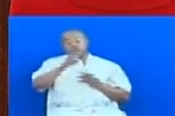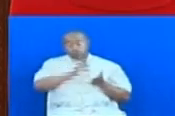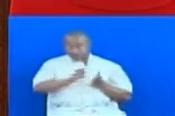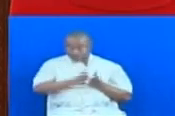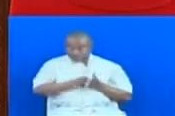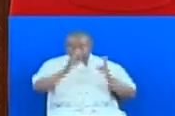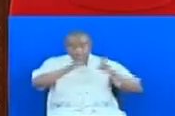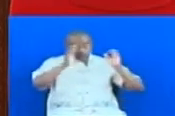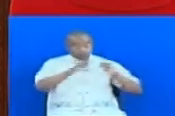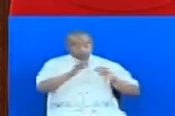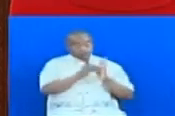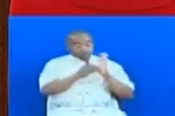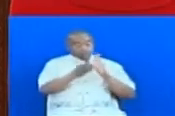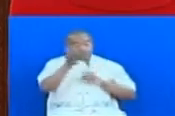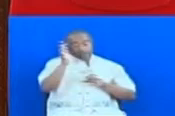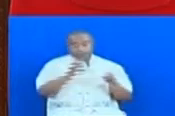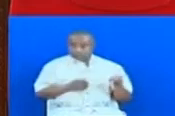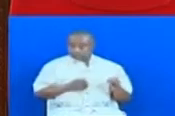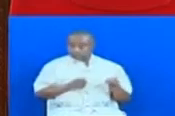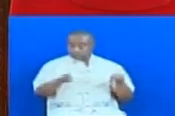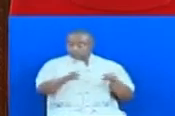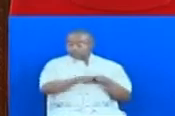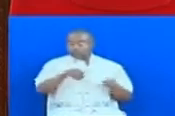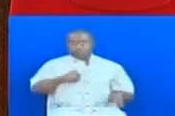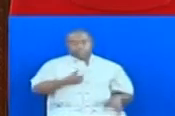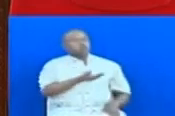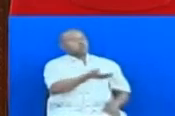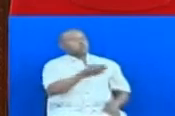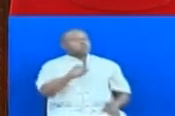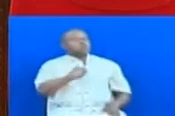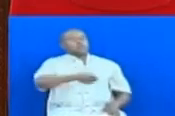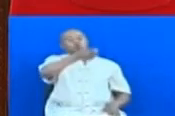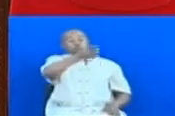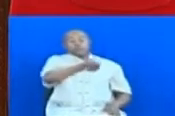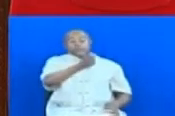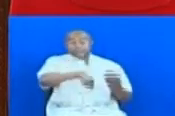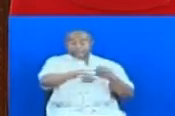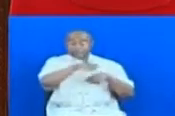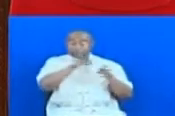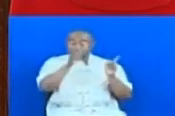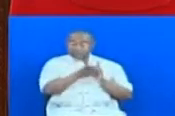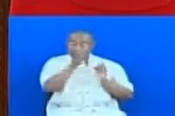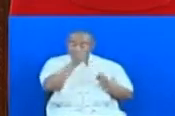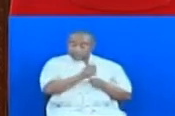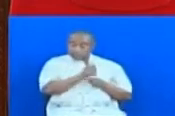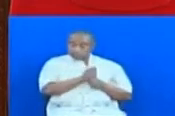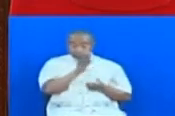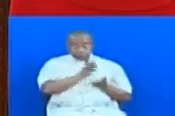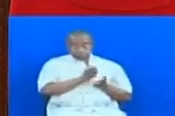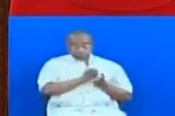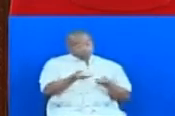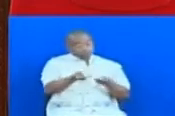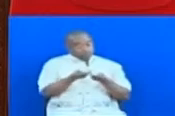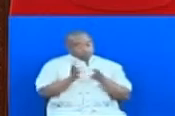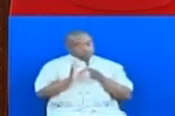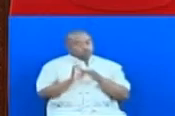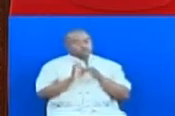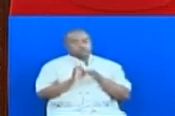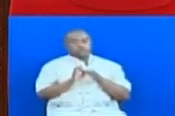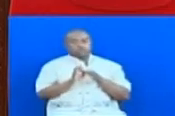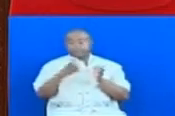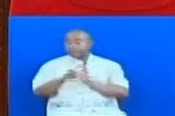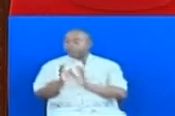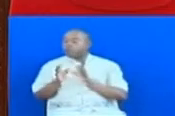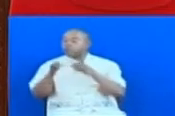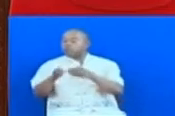CAG. Ndugu yangu Kichere, nakupongeza sana kwa kipindi kifupi ambacho tumefanya kazi, umetoa ushirikiano kwa kamati na